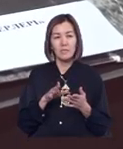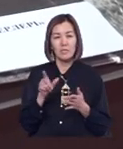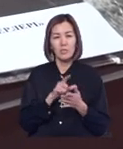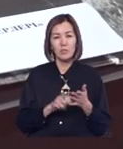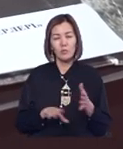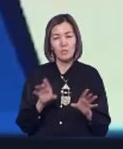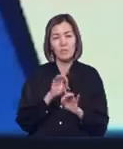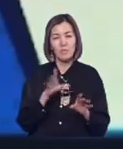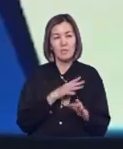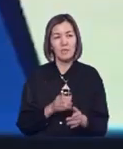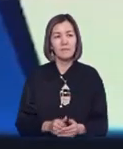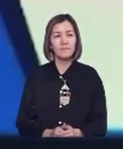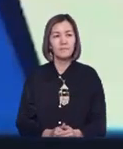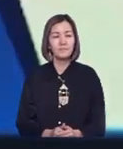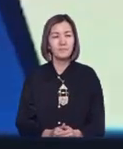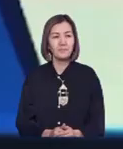додасында былай дейді.